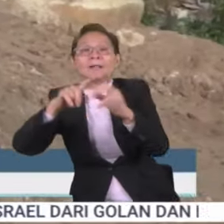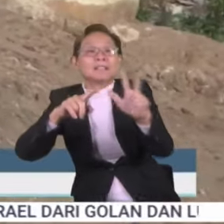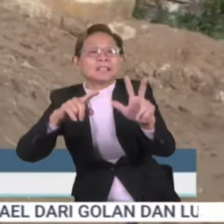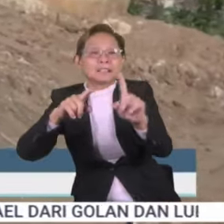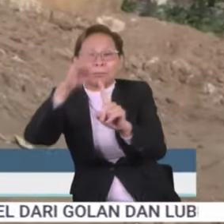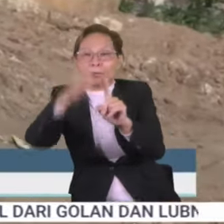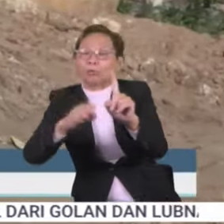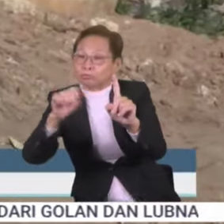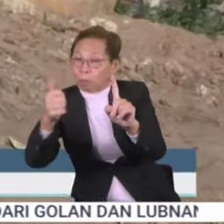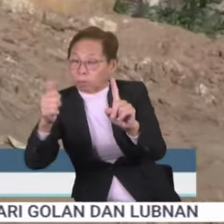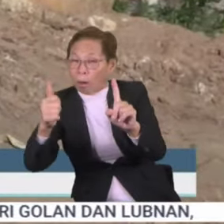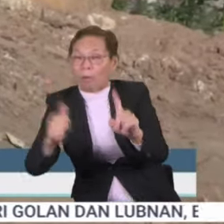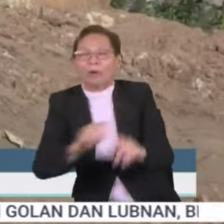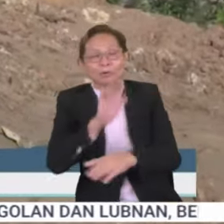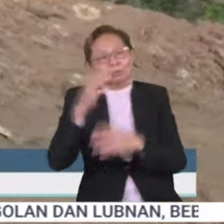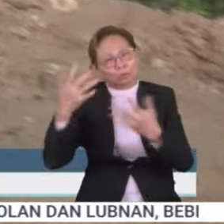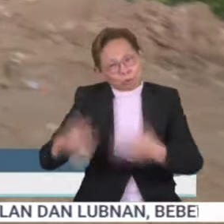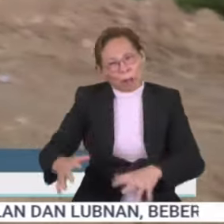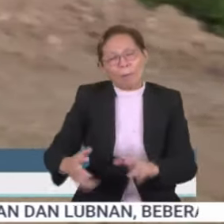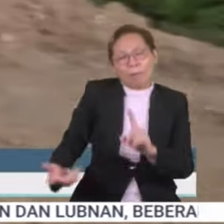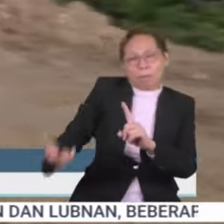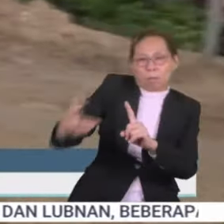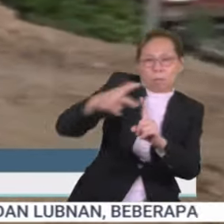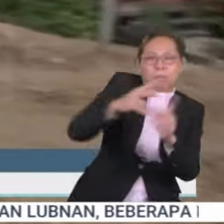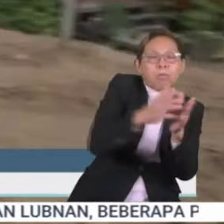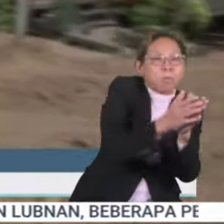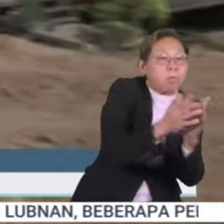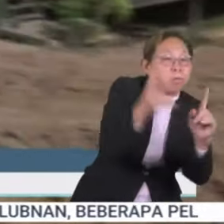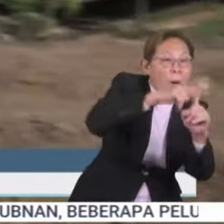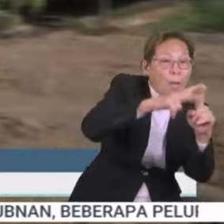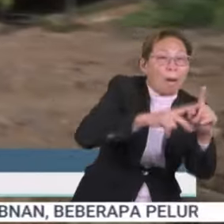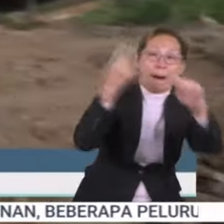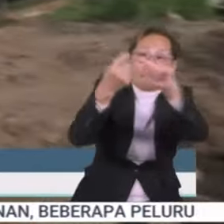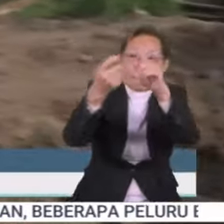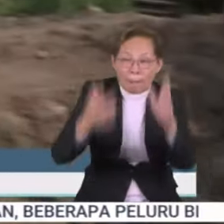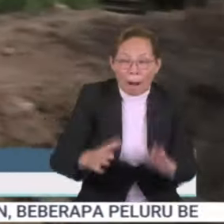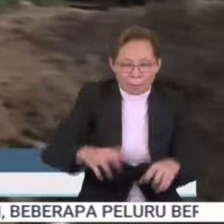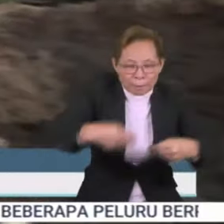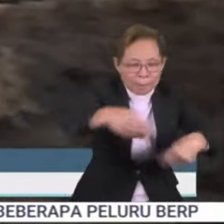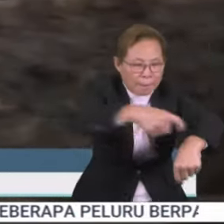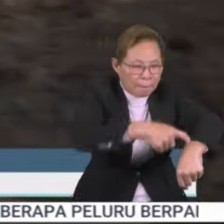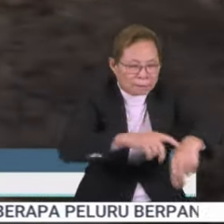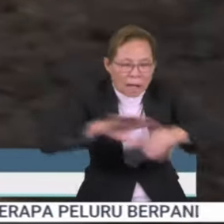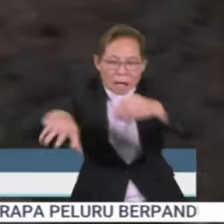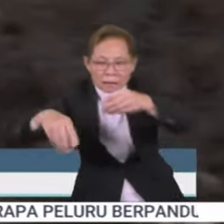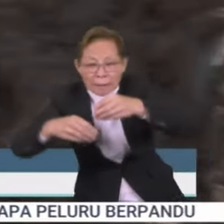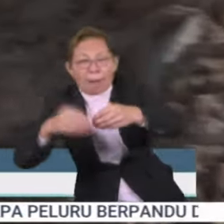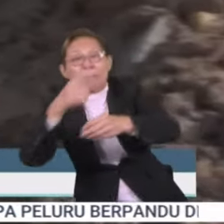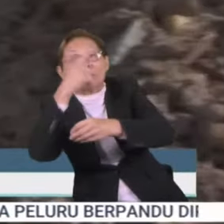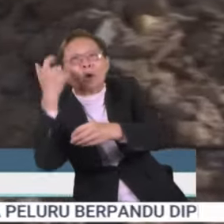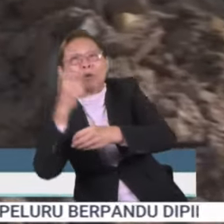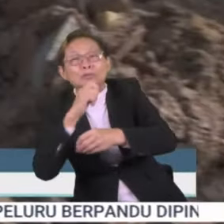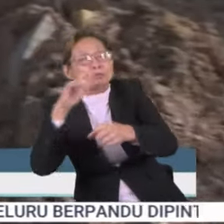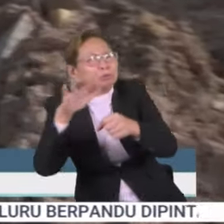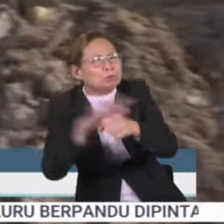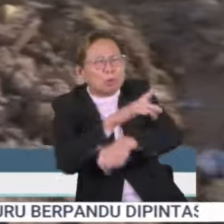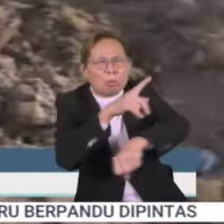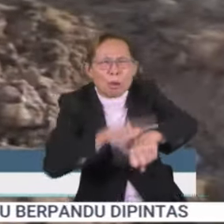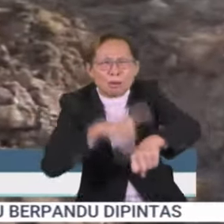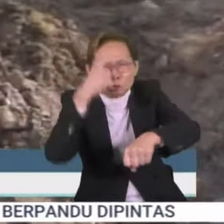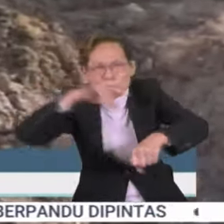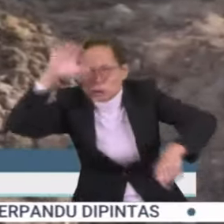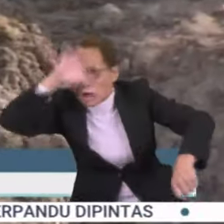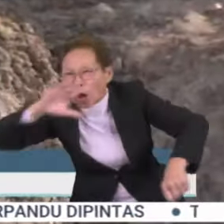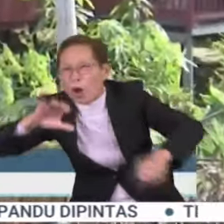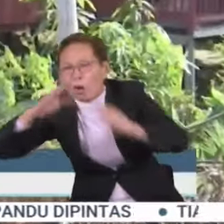ini namun pihaknya telah membuat permohonan kepada pihak pemaju agar diberi tempoh tambahan kerana kesentukan masa untuk